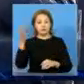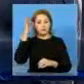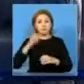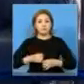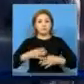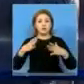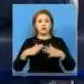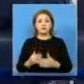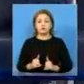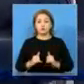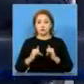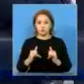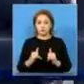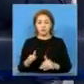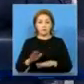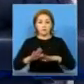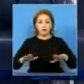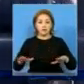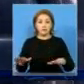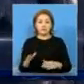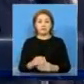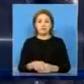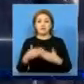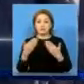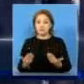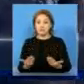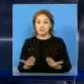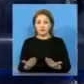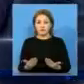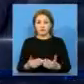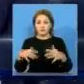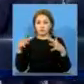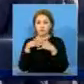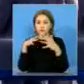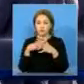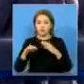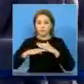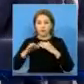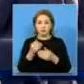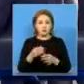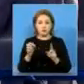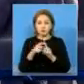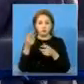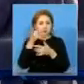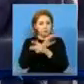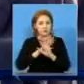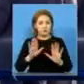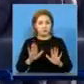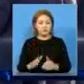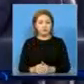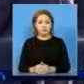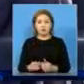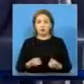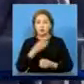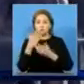мейрамдарын құтты болсын. Бала шағамыз ендігі жерде соғыс, полигон деген сөзді естімейтін болып,